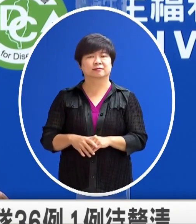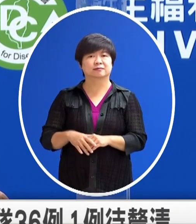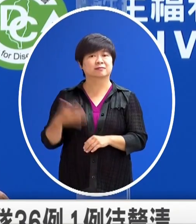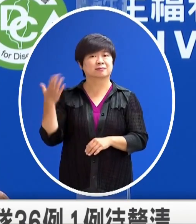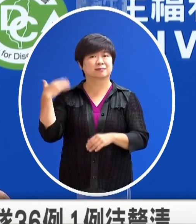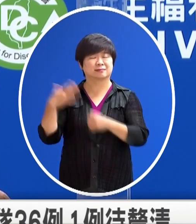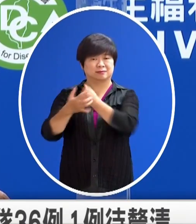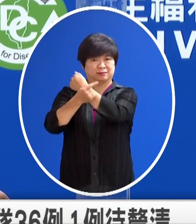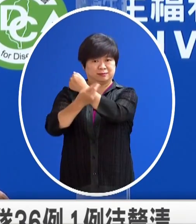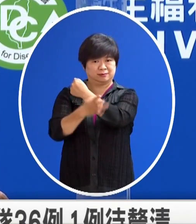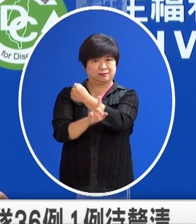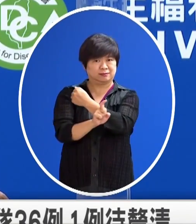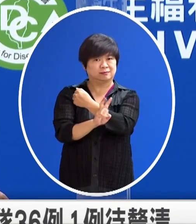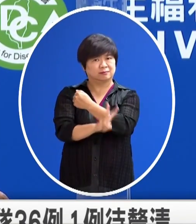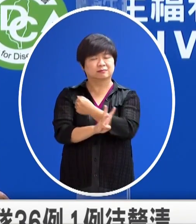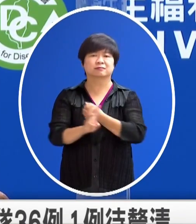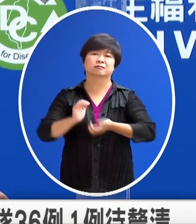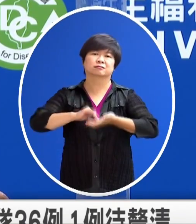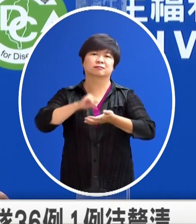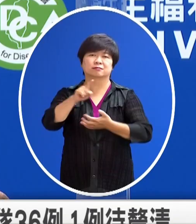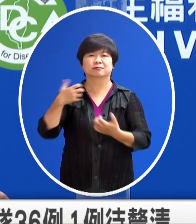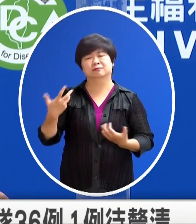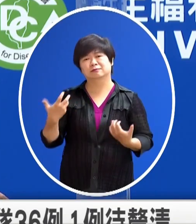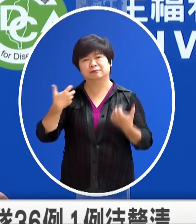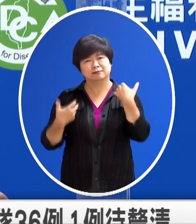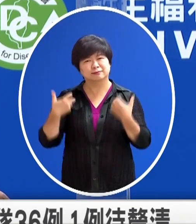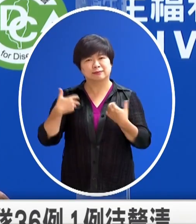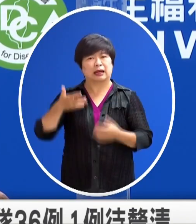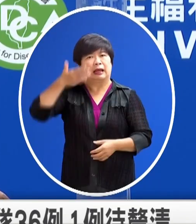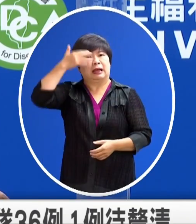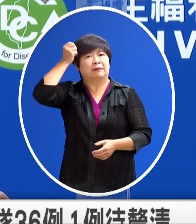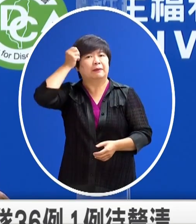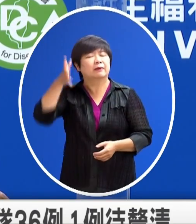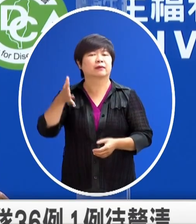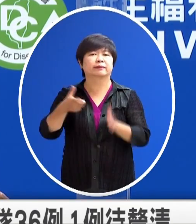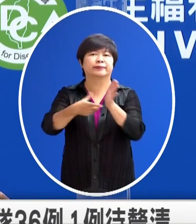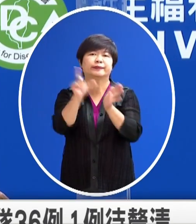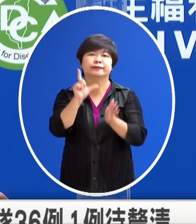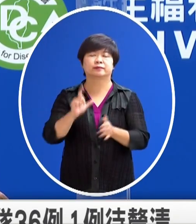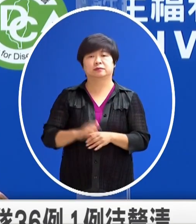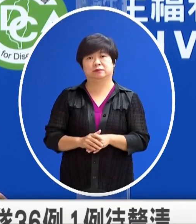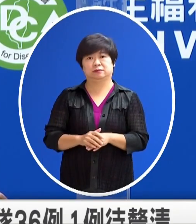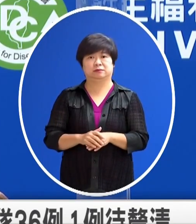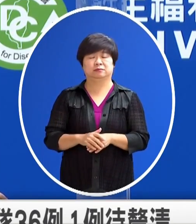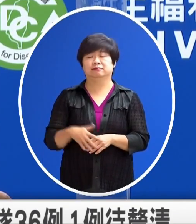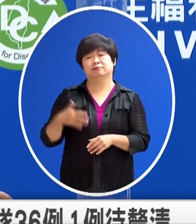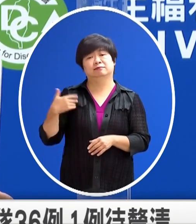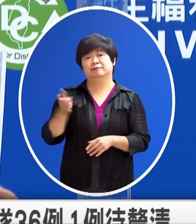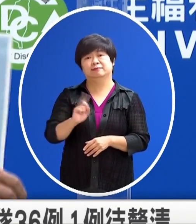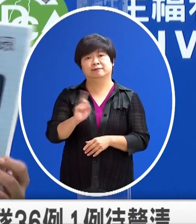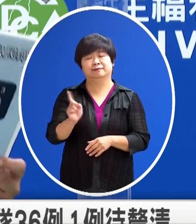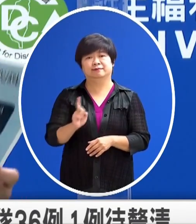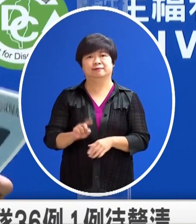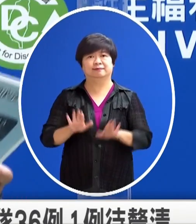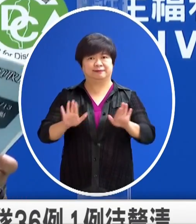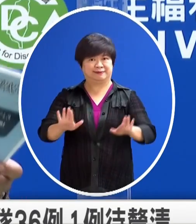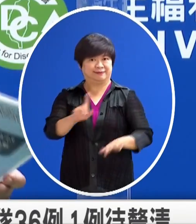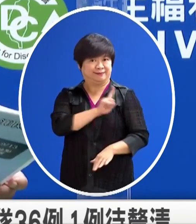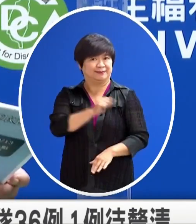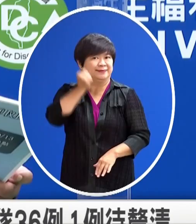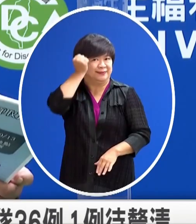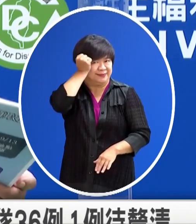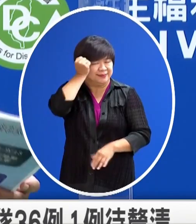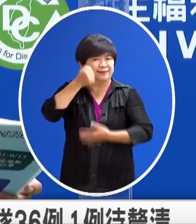到十三期哈，有时候作业疏忽来不及等等的哈，那没有领的人这一次就千万不要忘了哈，